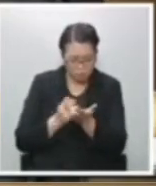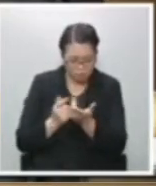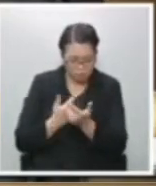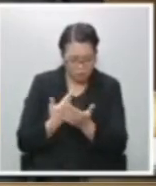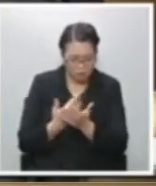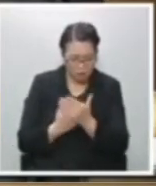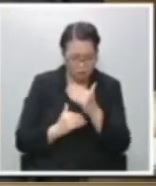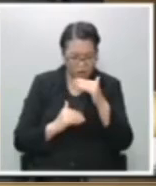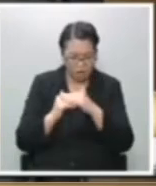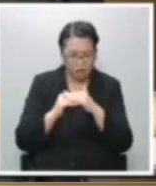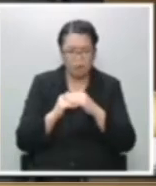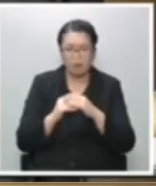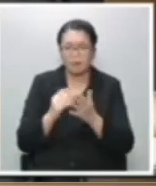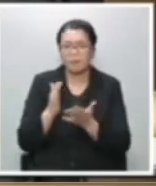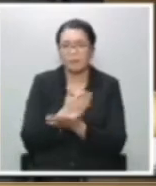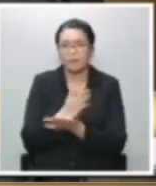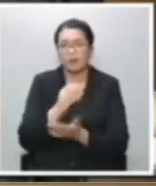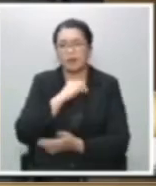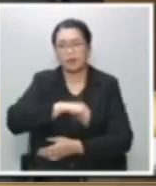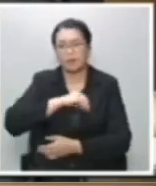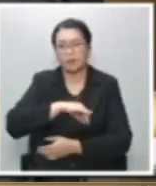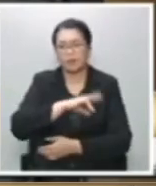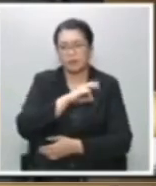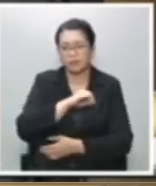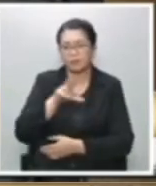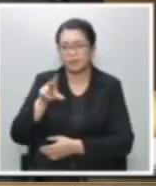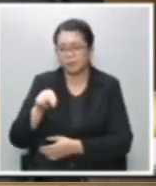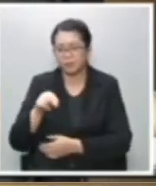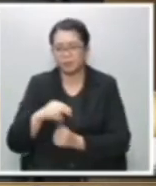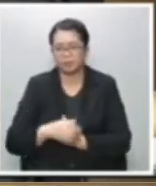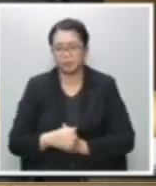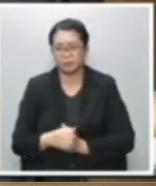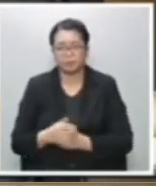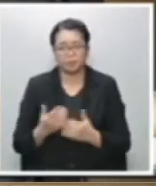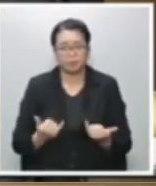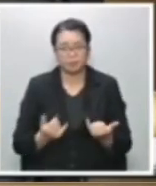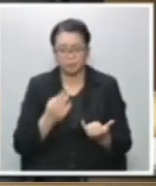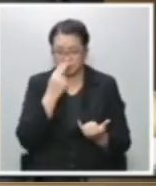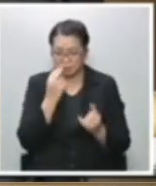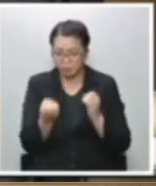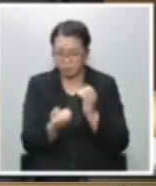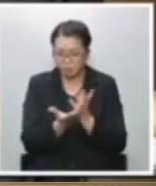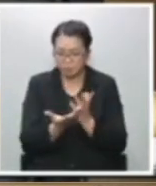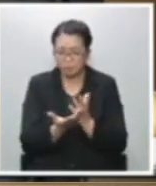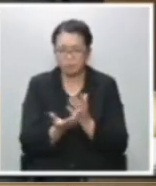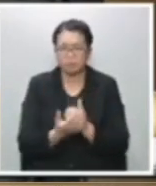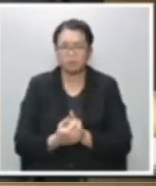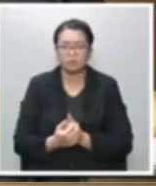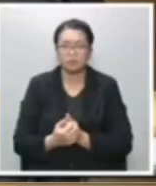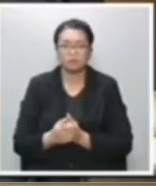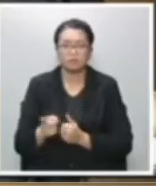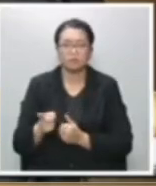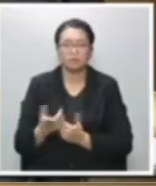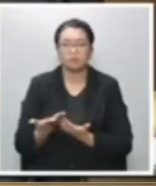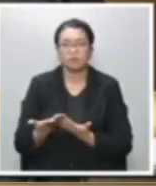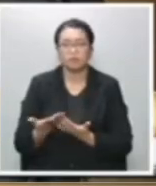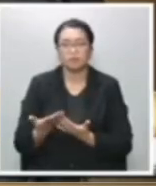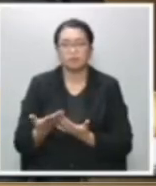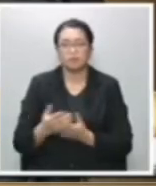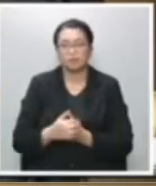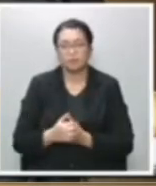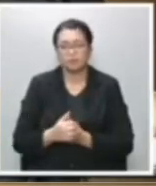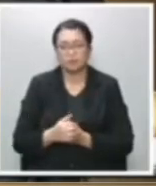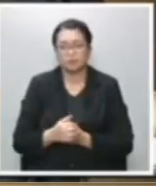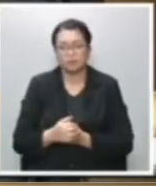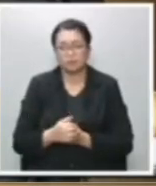แบ่งกัน 70-30 นะครับมาดูว่าปีนี้เกิดอะไรขึ้นประเทศบราซิลประเทศ